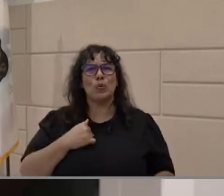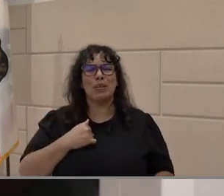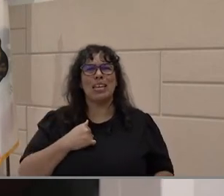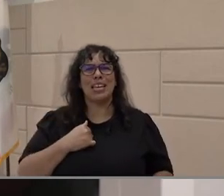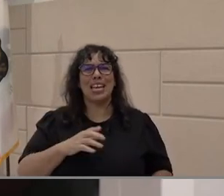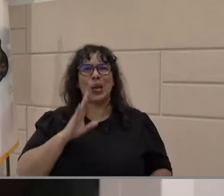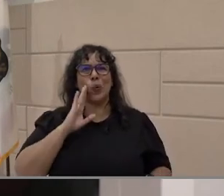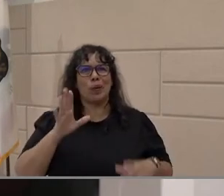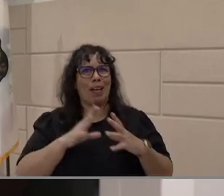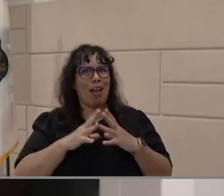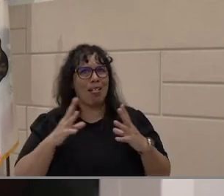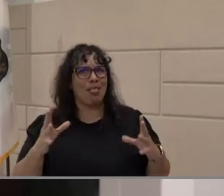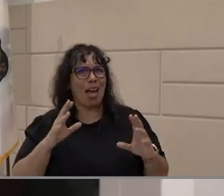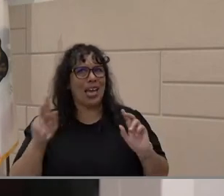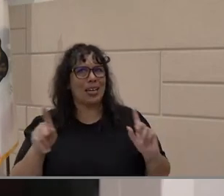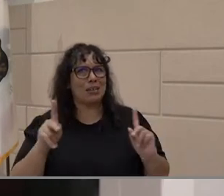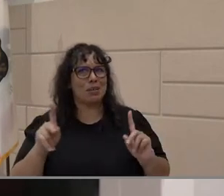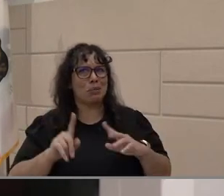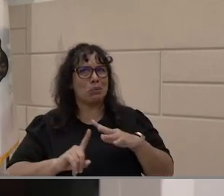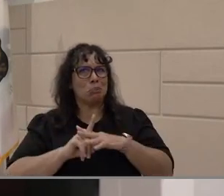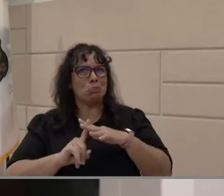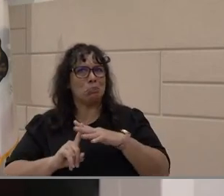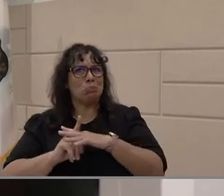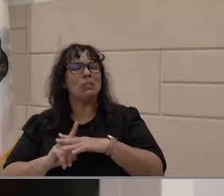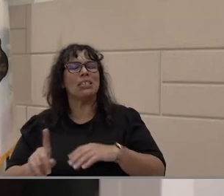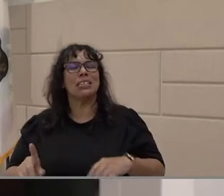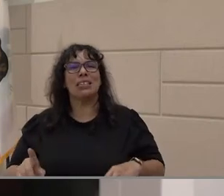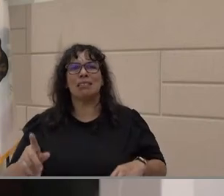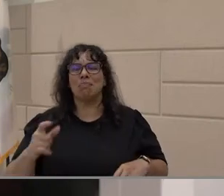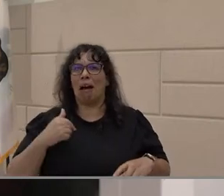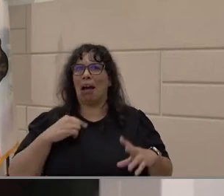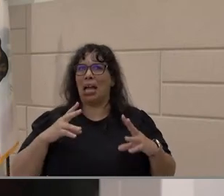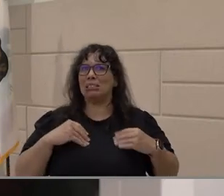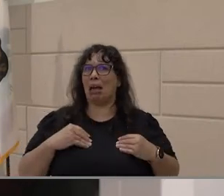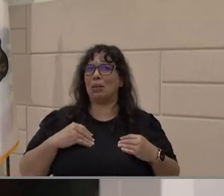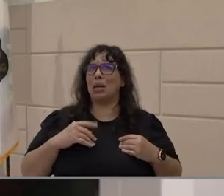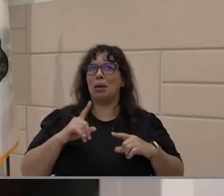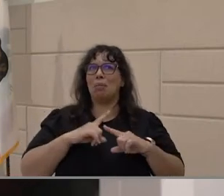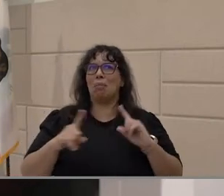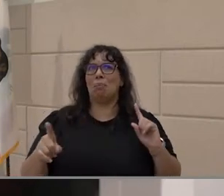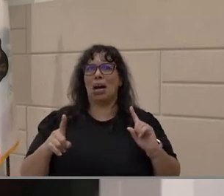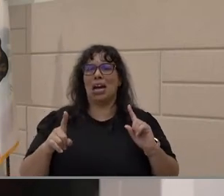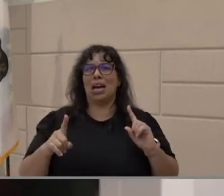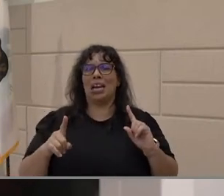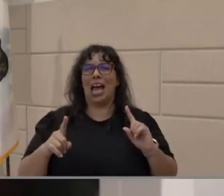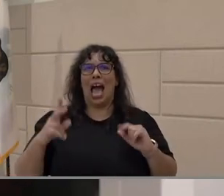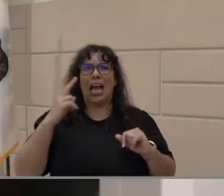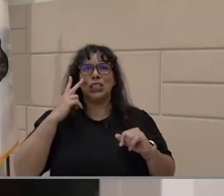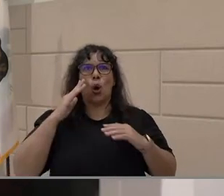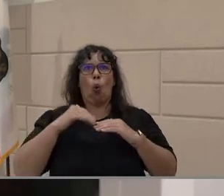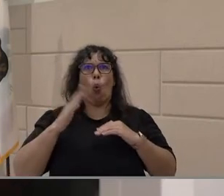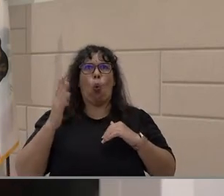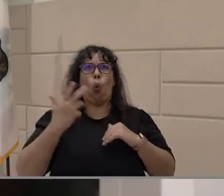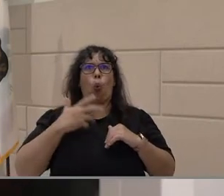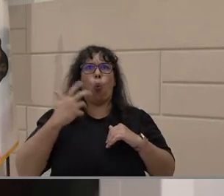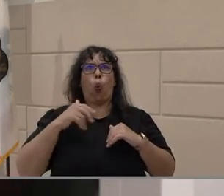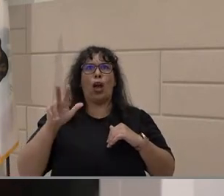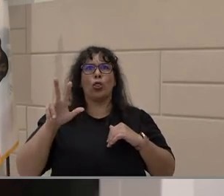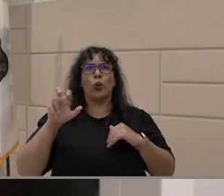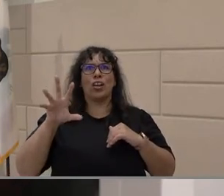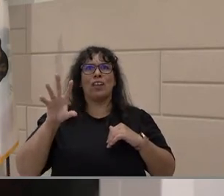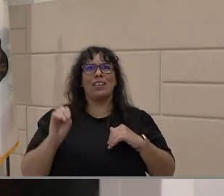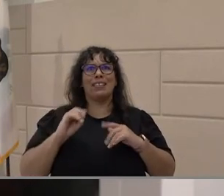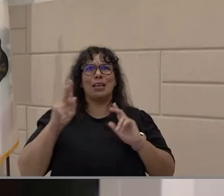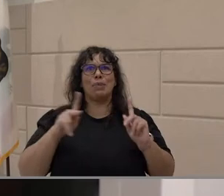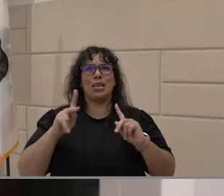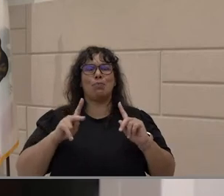ដែលបានរៀបចំកិច្ចការយ៉ាងពិសេសហើយលោក Zaid បានបញ្ជាក់ថានឹងមានអ្នកចូលរួមជាច្រើនមានអ្នកចូល